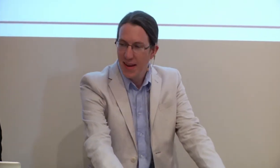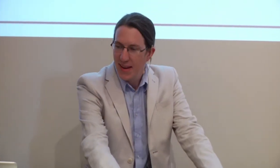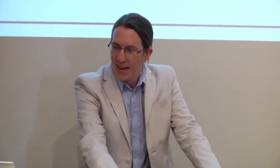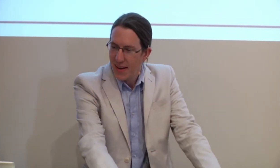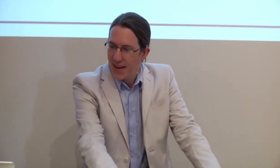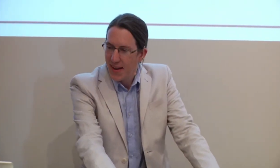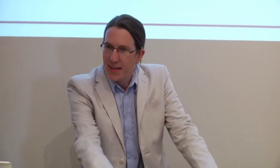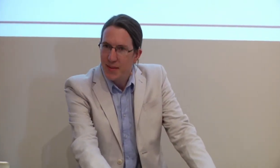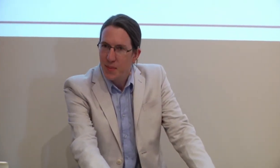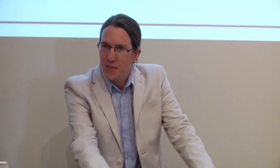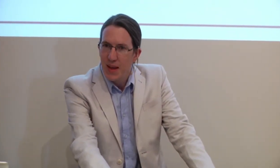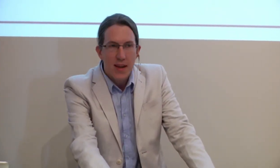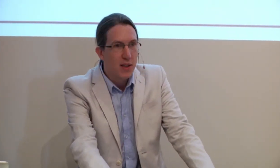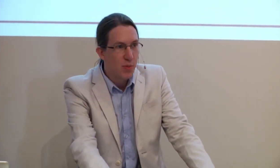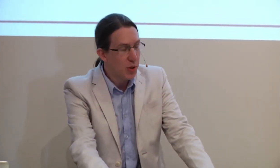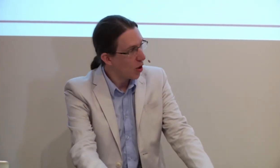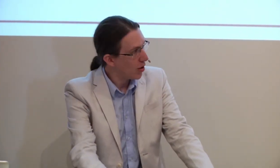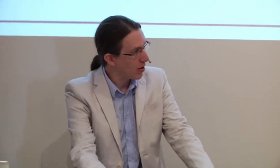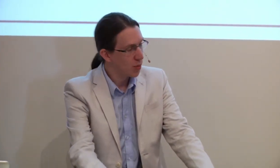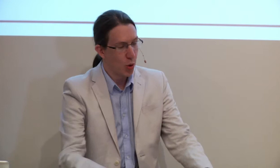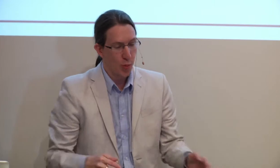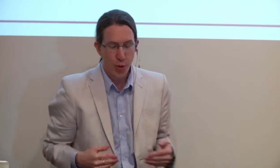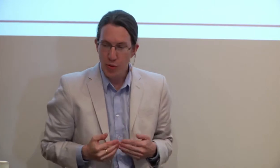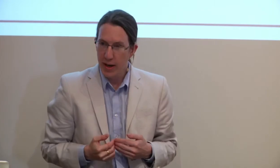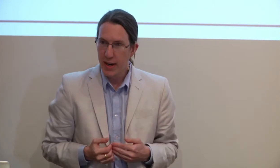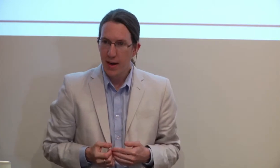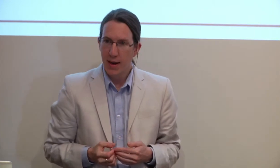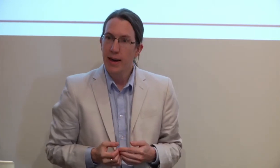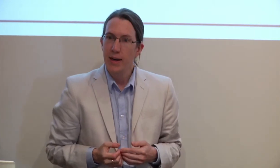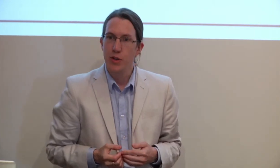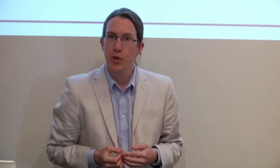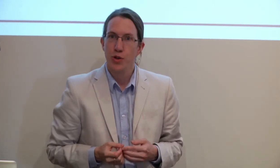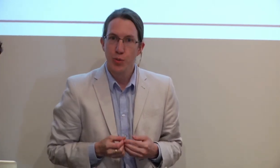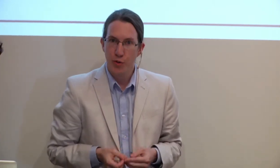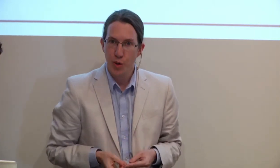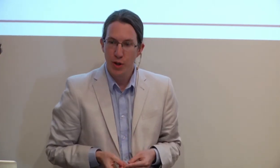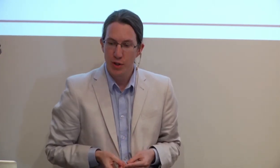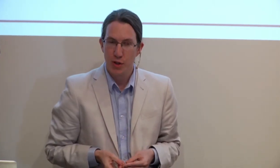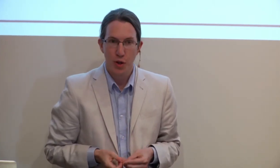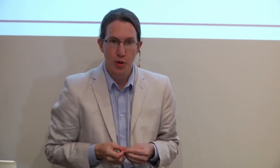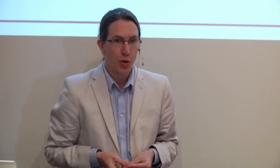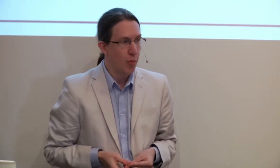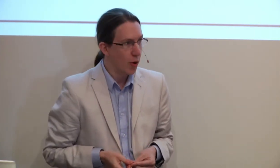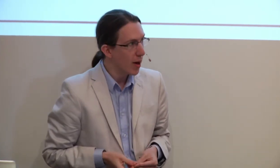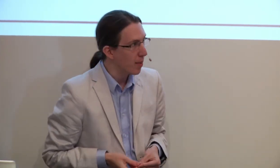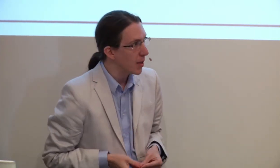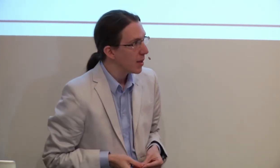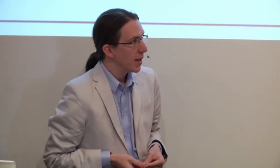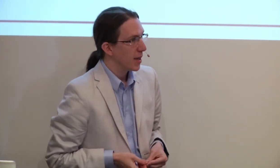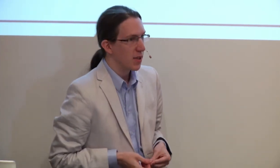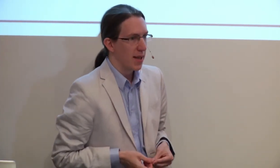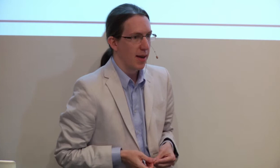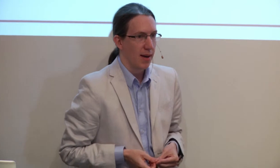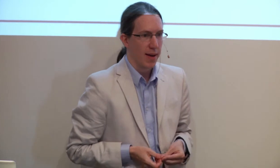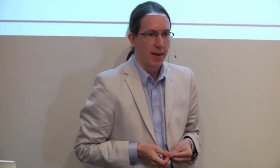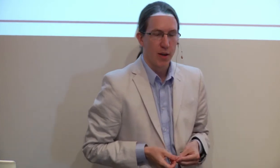Ja. Ja. Det som jag håller på att utvärdera är alltså studieförbundens kulturprogram.